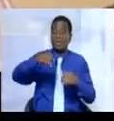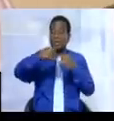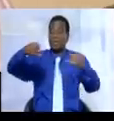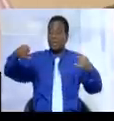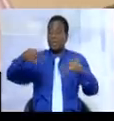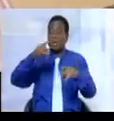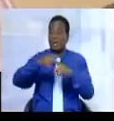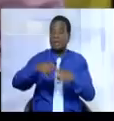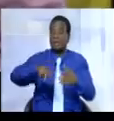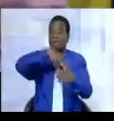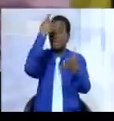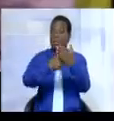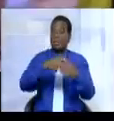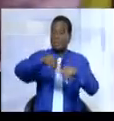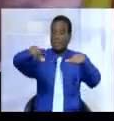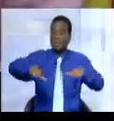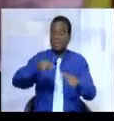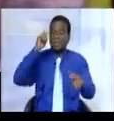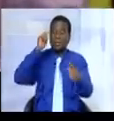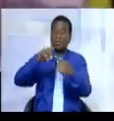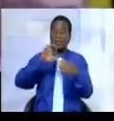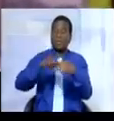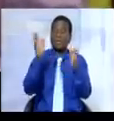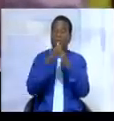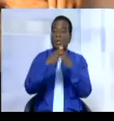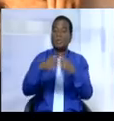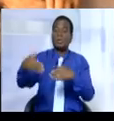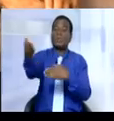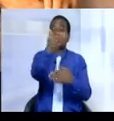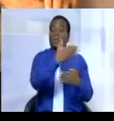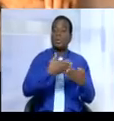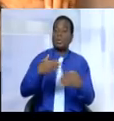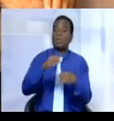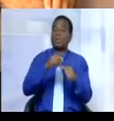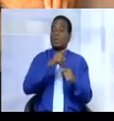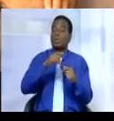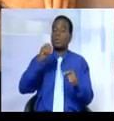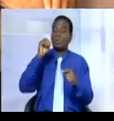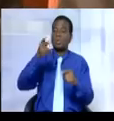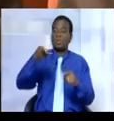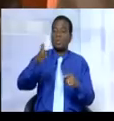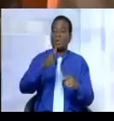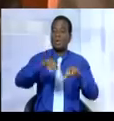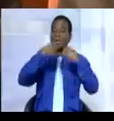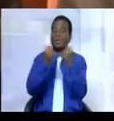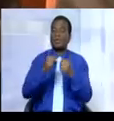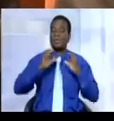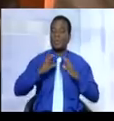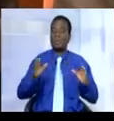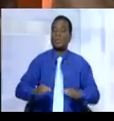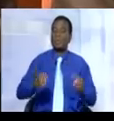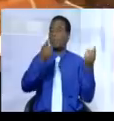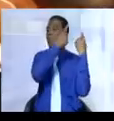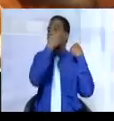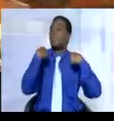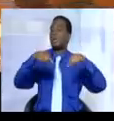à l'épreuve de la science. C'est le but de ce colloque qui réunit scientifiques, oufouettistes et la société civile durant